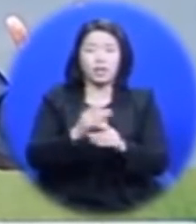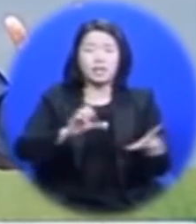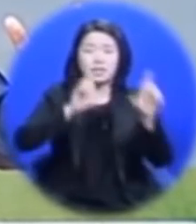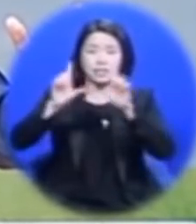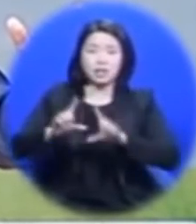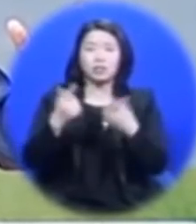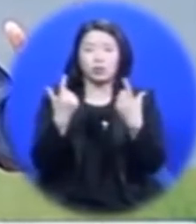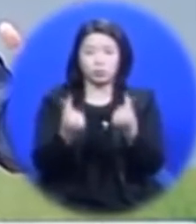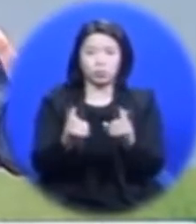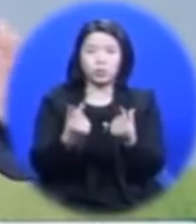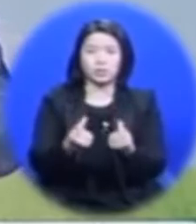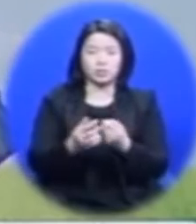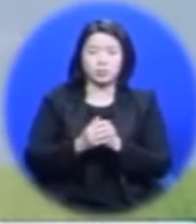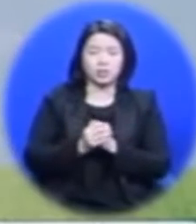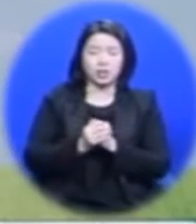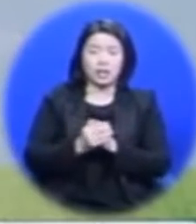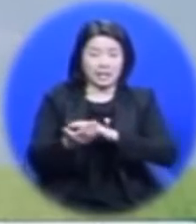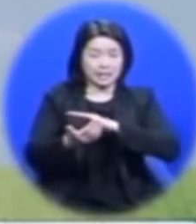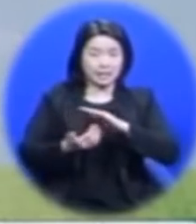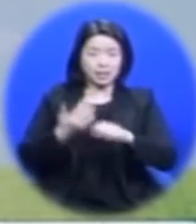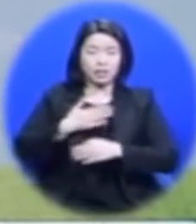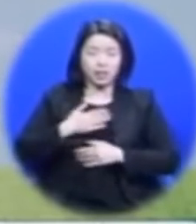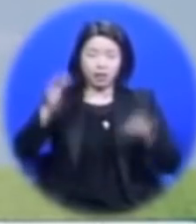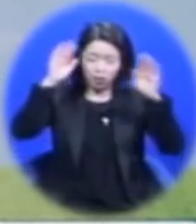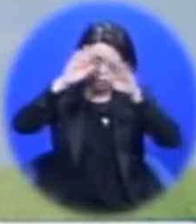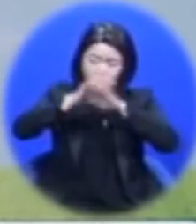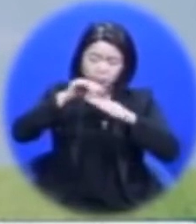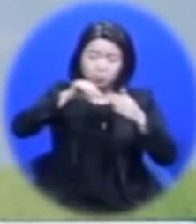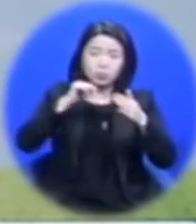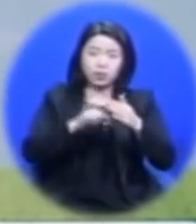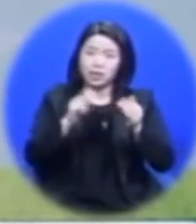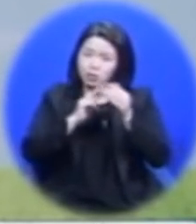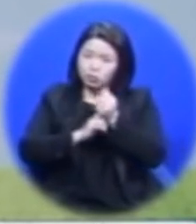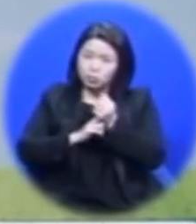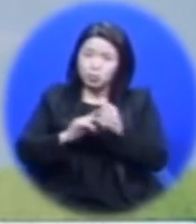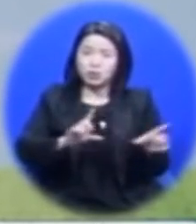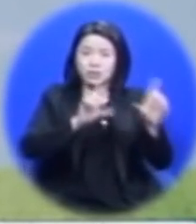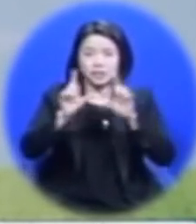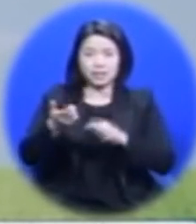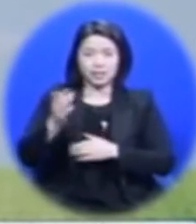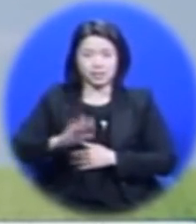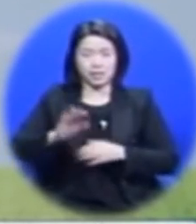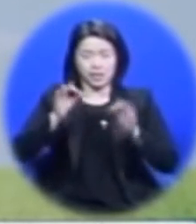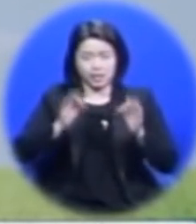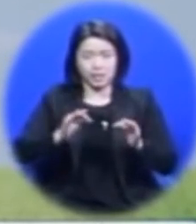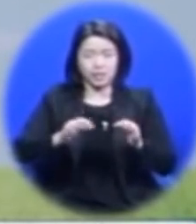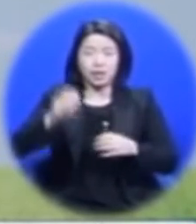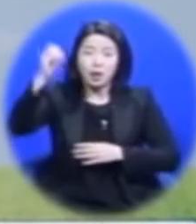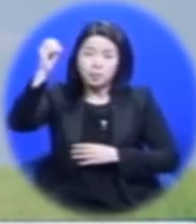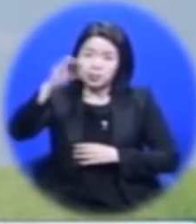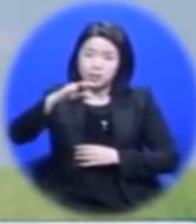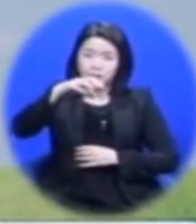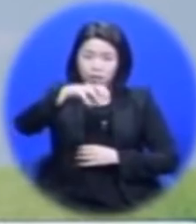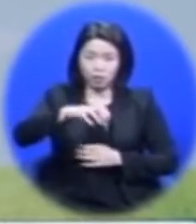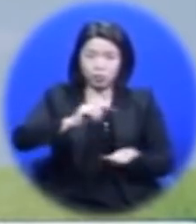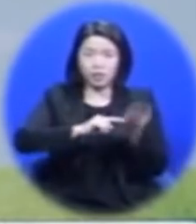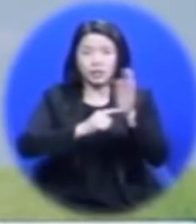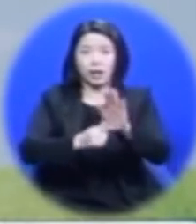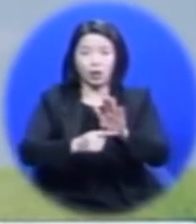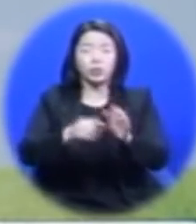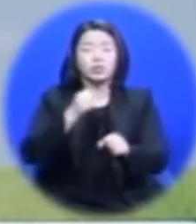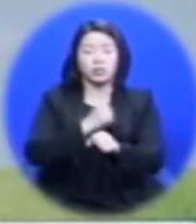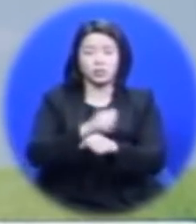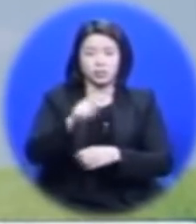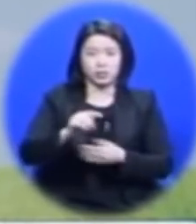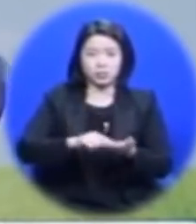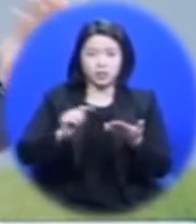같습니다. 전에는 내가 어둠 속에 숨어 살았는데 이제는 빛 가운데 나오는 거예요.